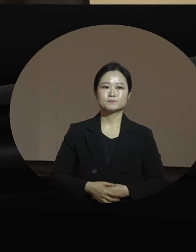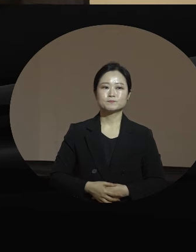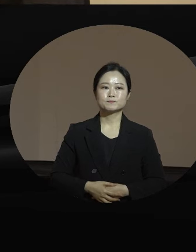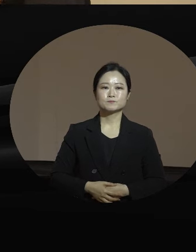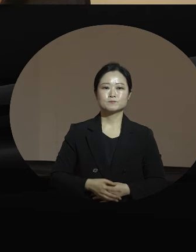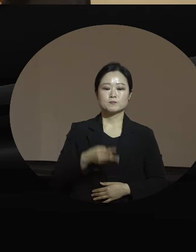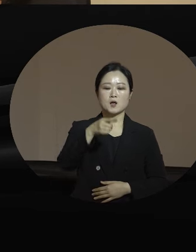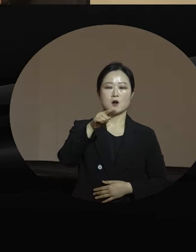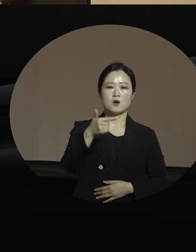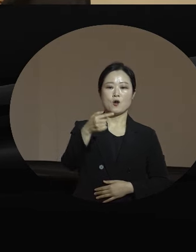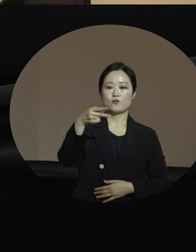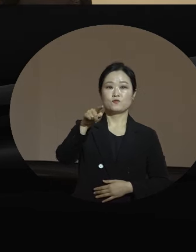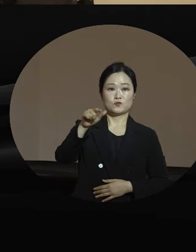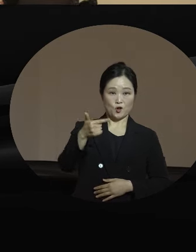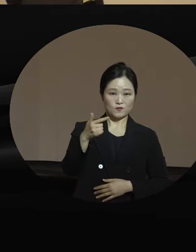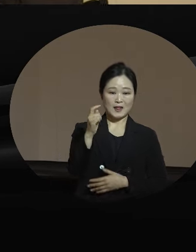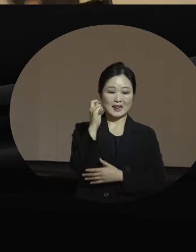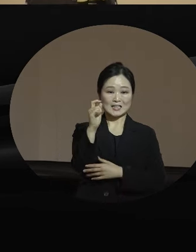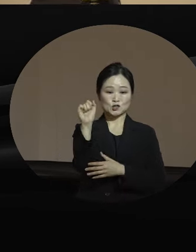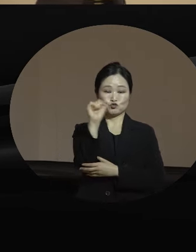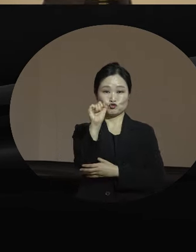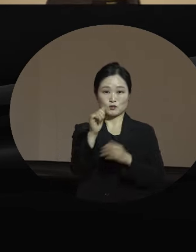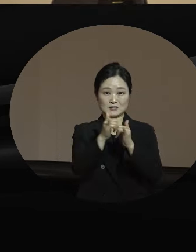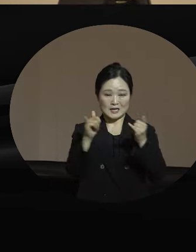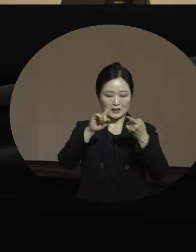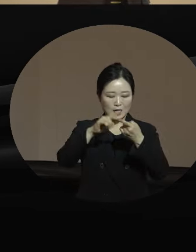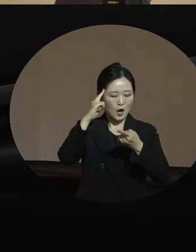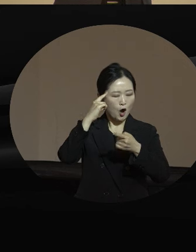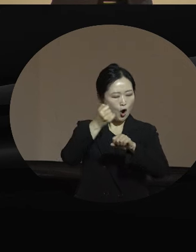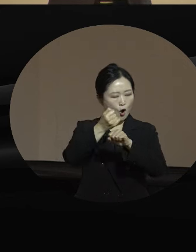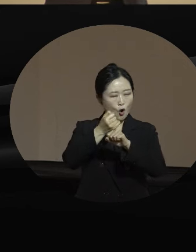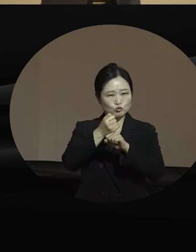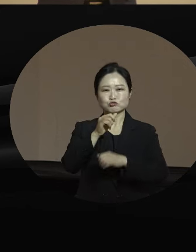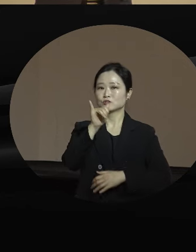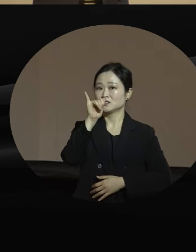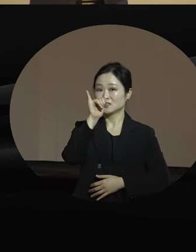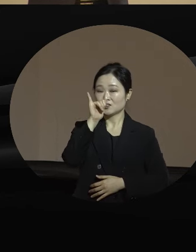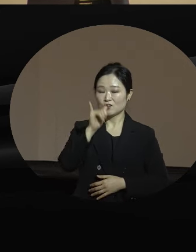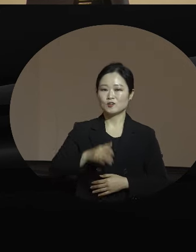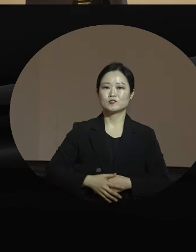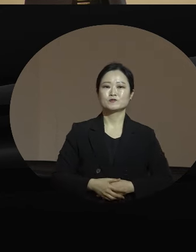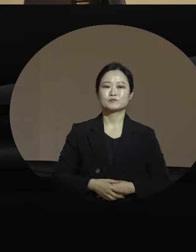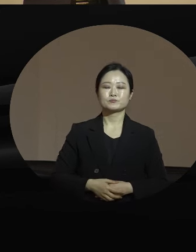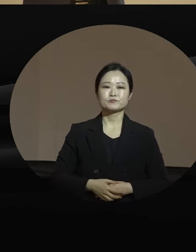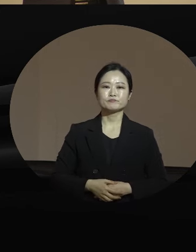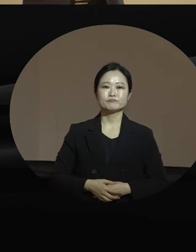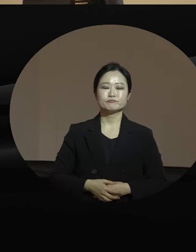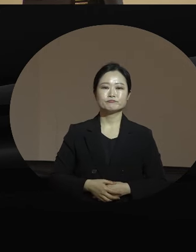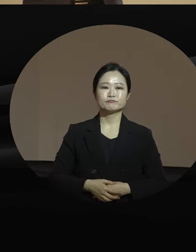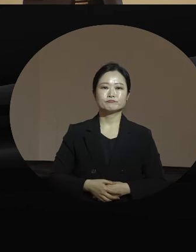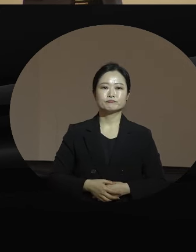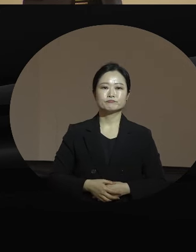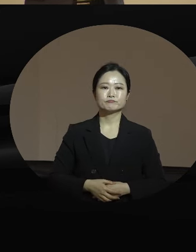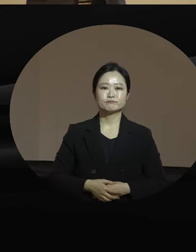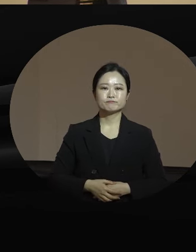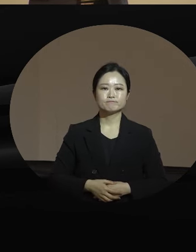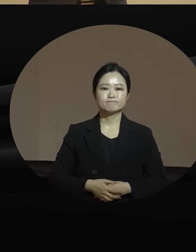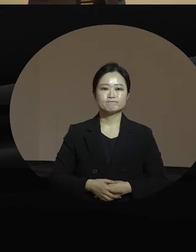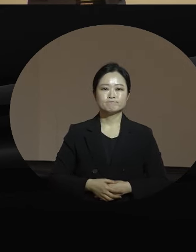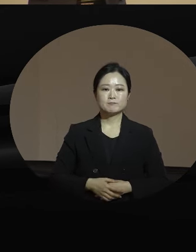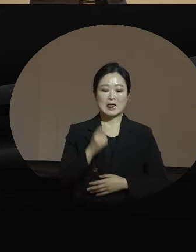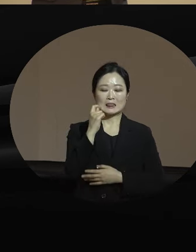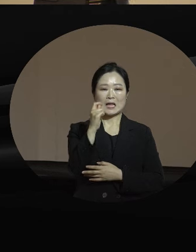런던의 택시 운전사들의 뇌에 대한 연구인데 런던은 길이 꼬불꼬불해서 악명이 높은데 그들이 택시